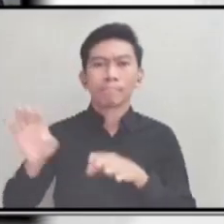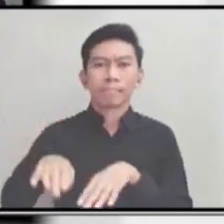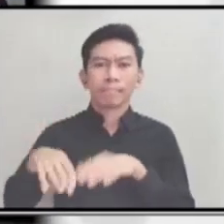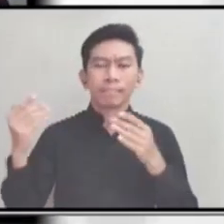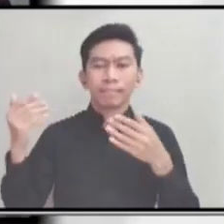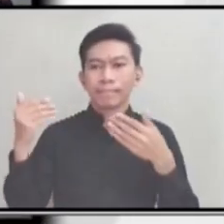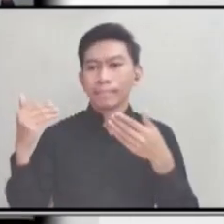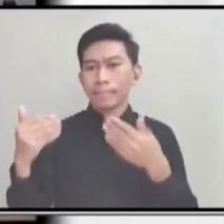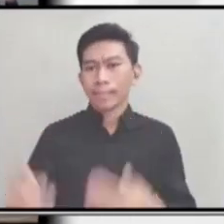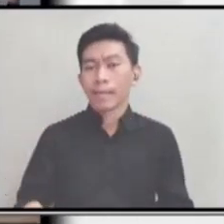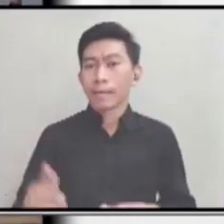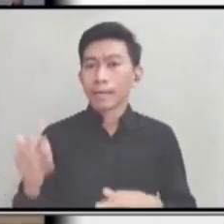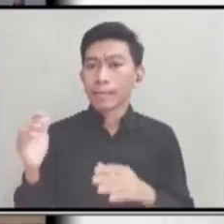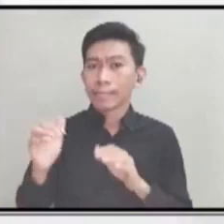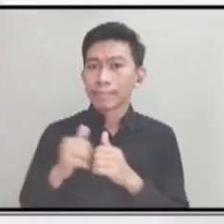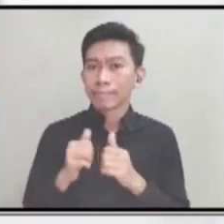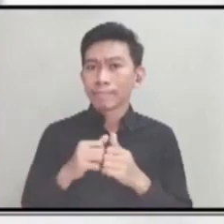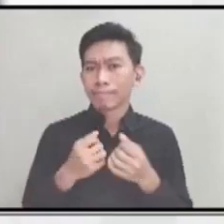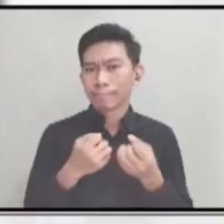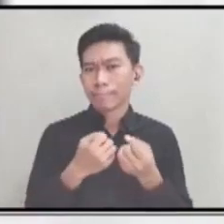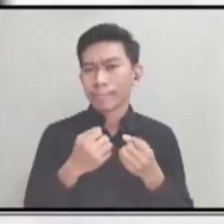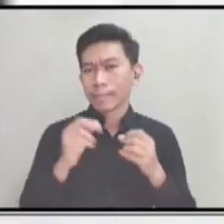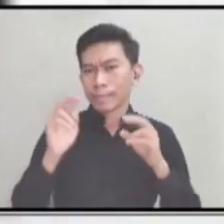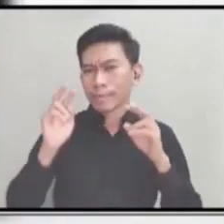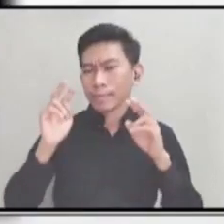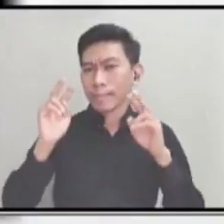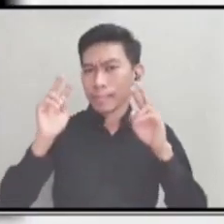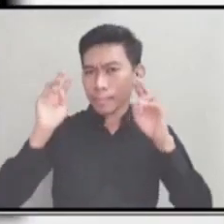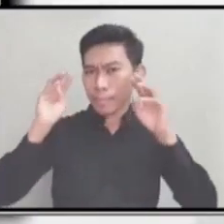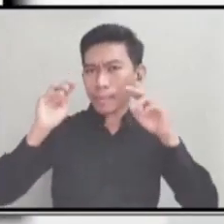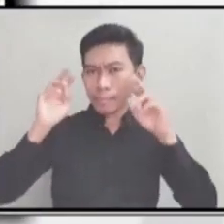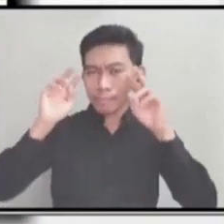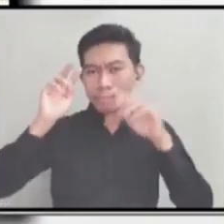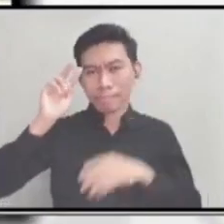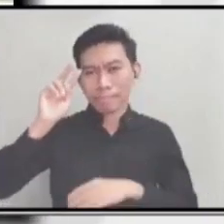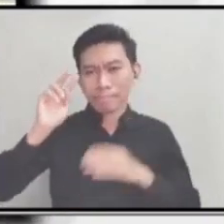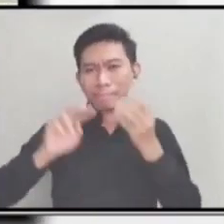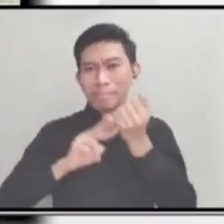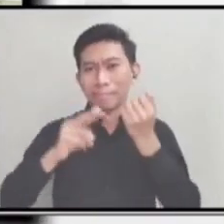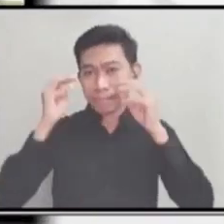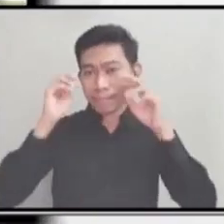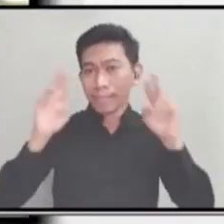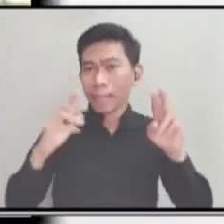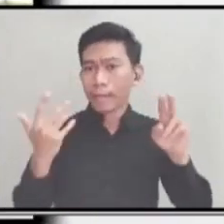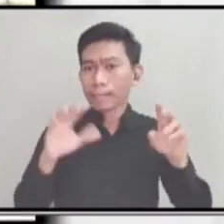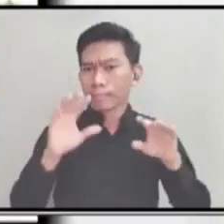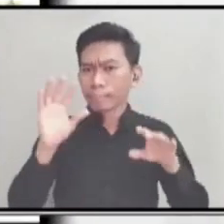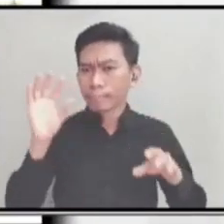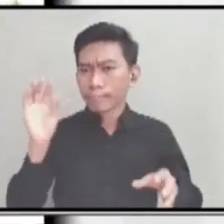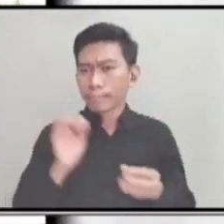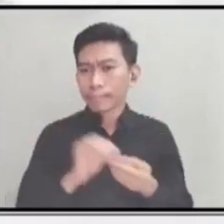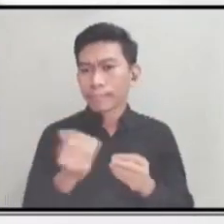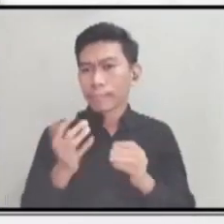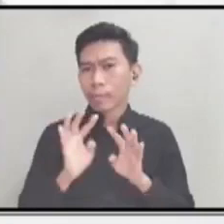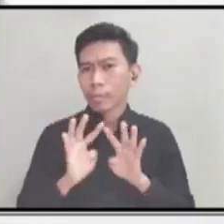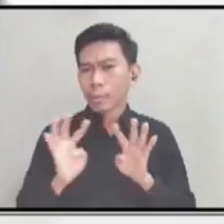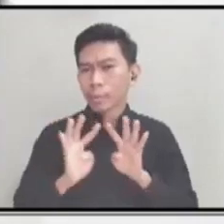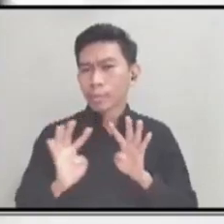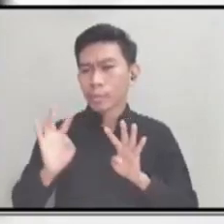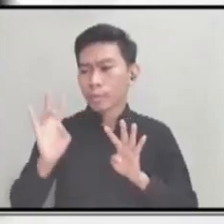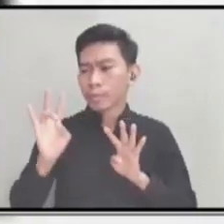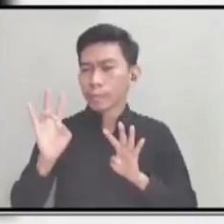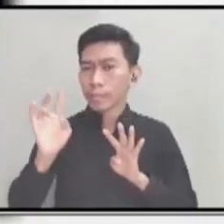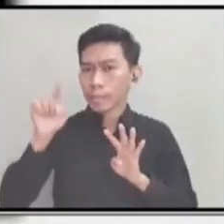Mayor Sports Development Office, kung saan aabot sa 1,700 kabataan mula sa District 1